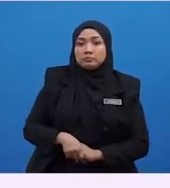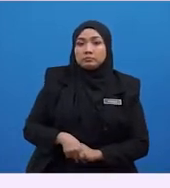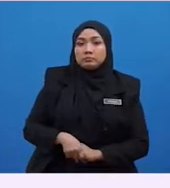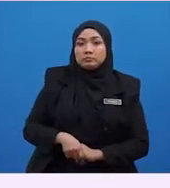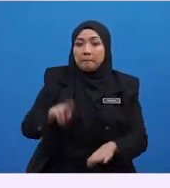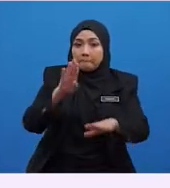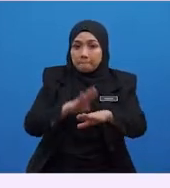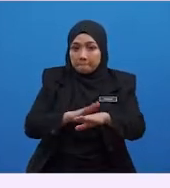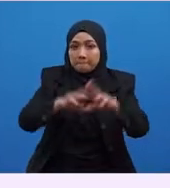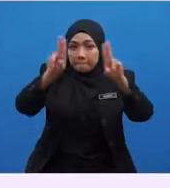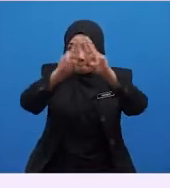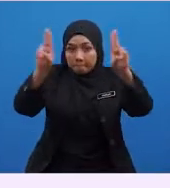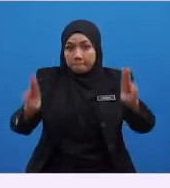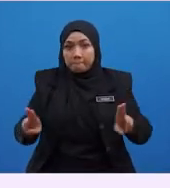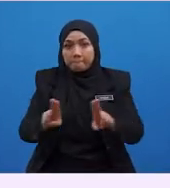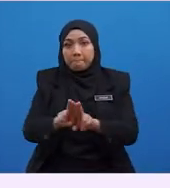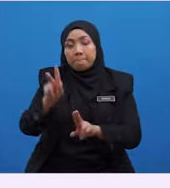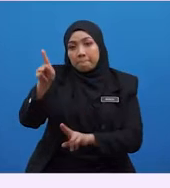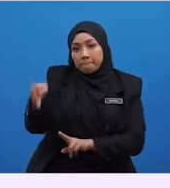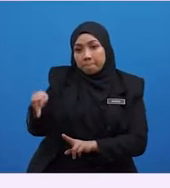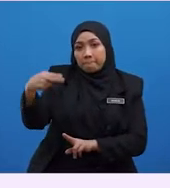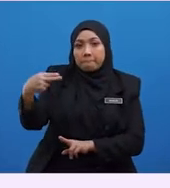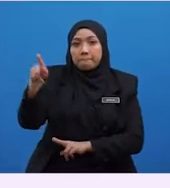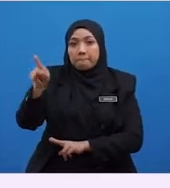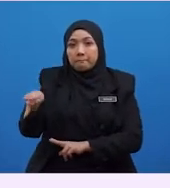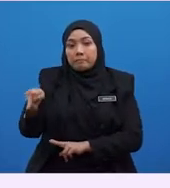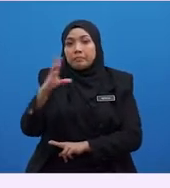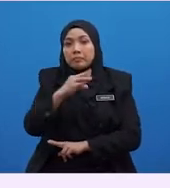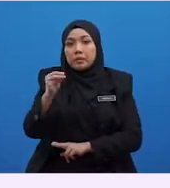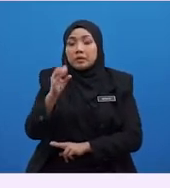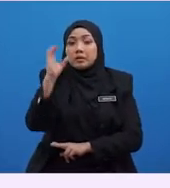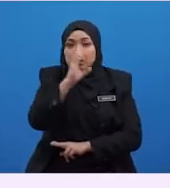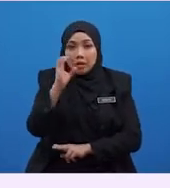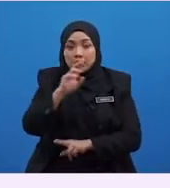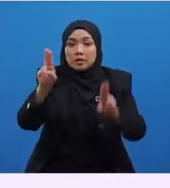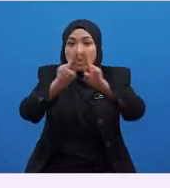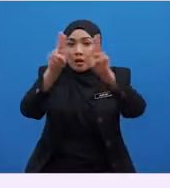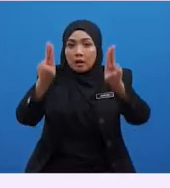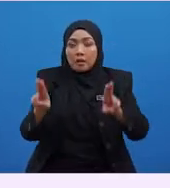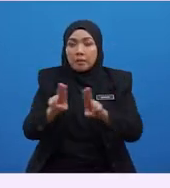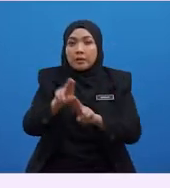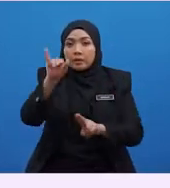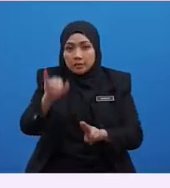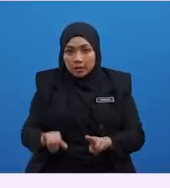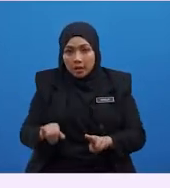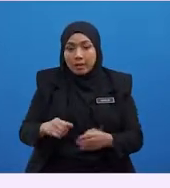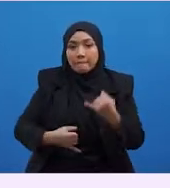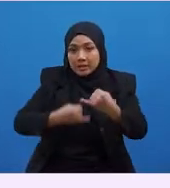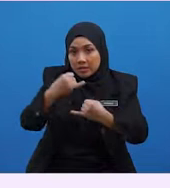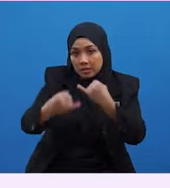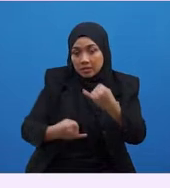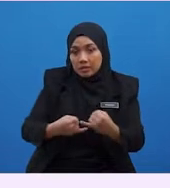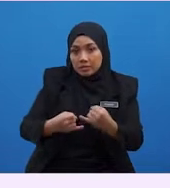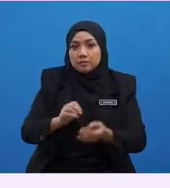PHP, data akan diperoleh setelah halaman carian berjaya mencapai data tersebut dari